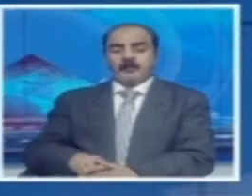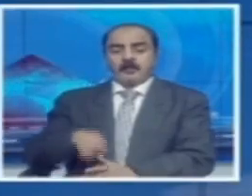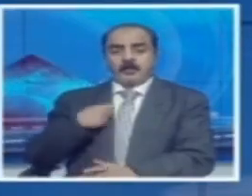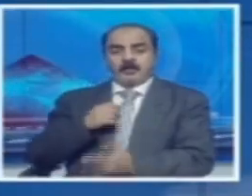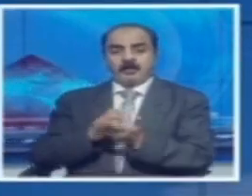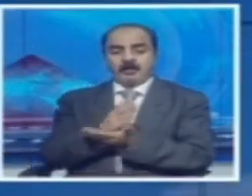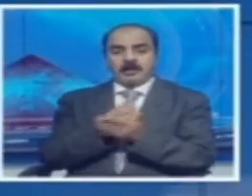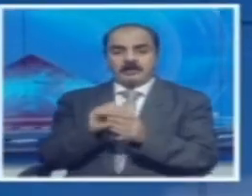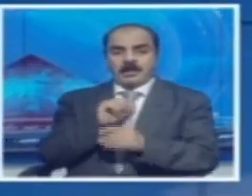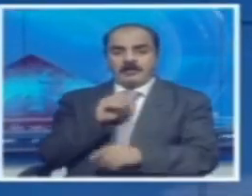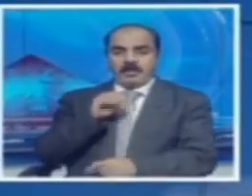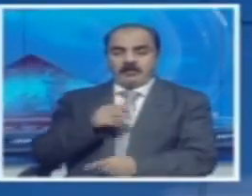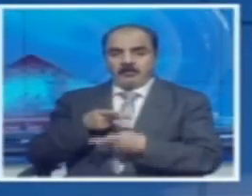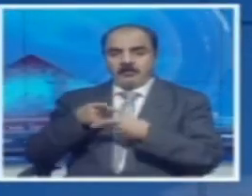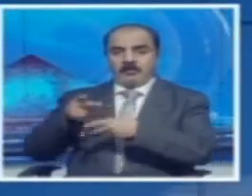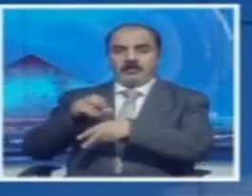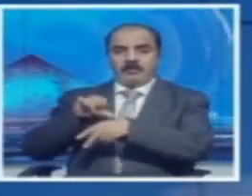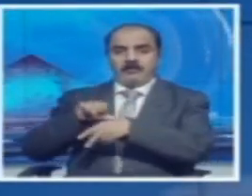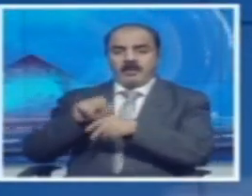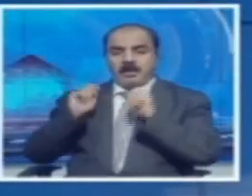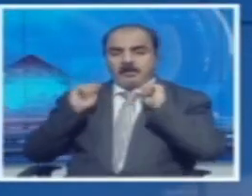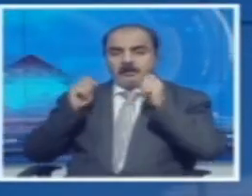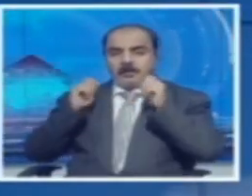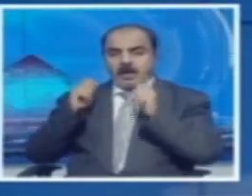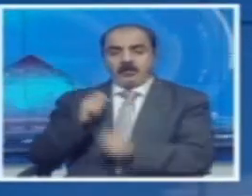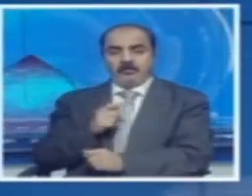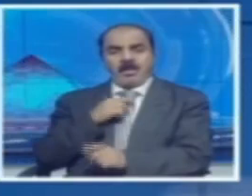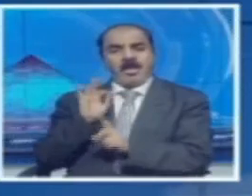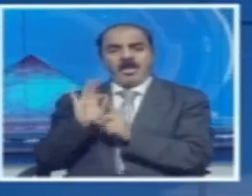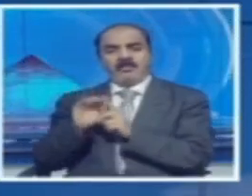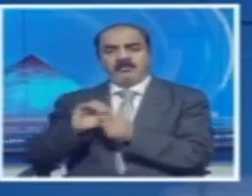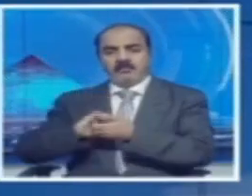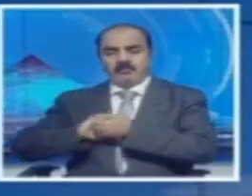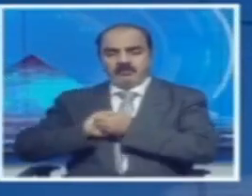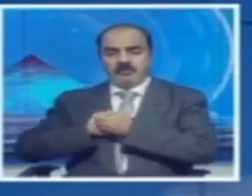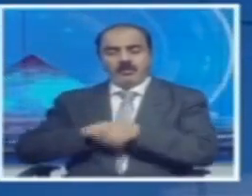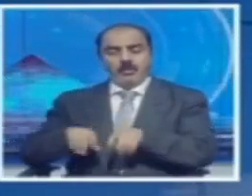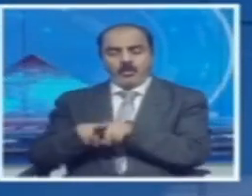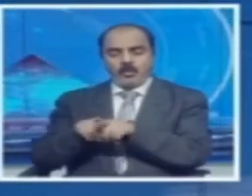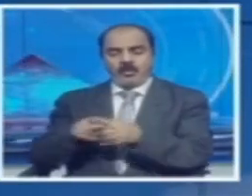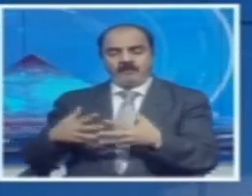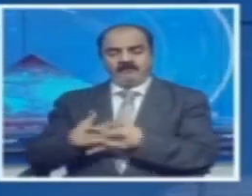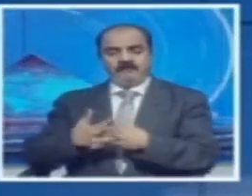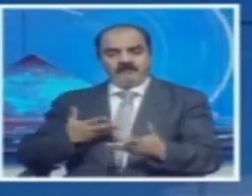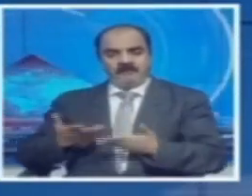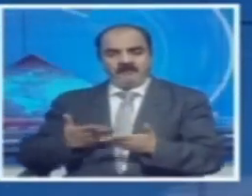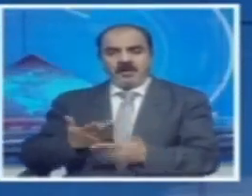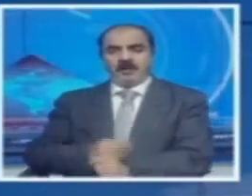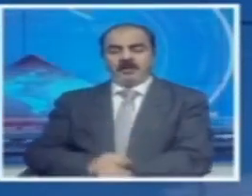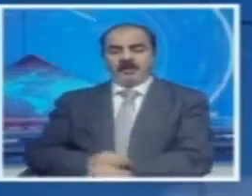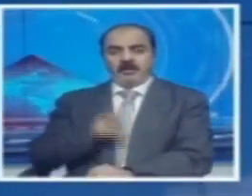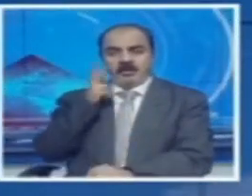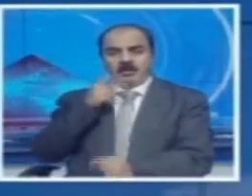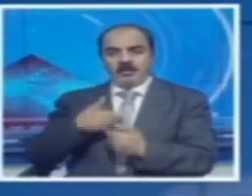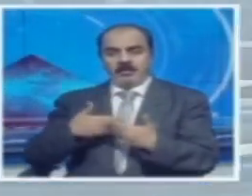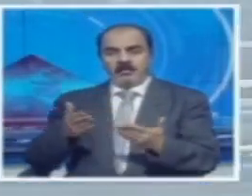بدأ وزير الخارجية سامح شكري زيارة إلى العاصمة المغربية الرباط تستهدف تعزيز أواصر الأخوة والتعاون الوثيقة بين البلدين.